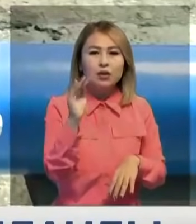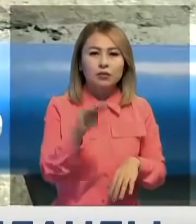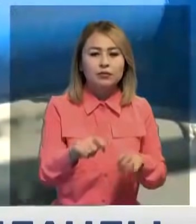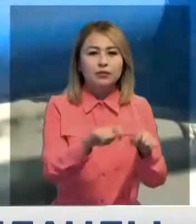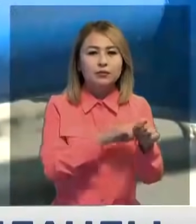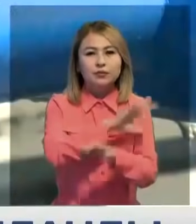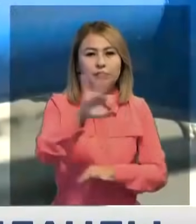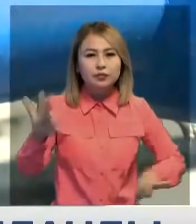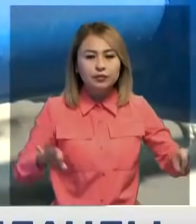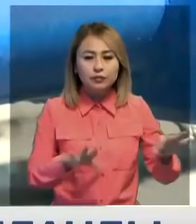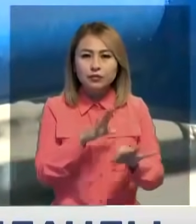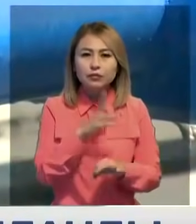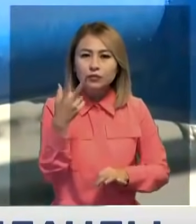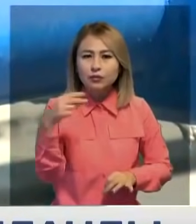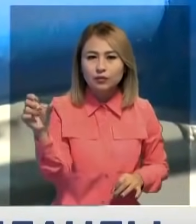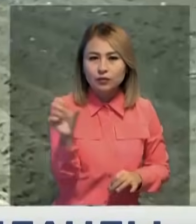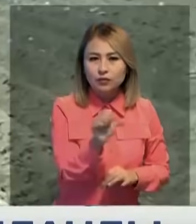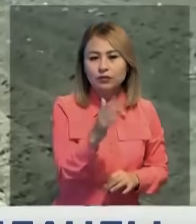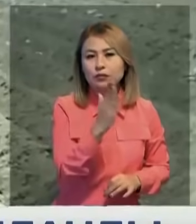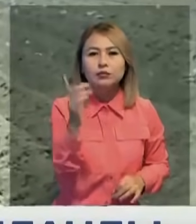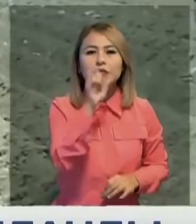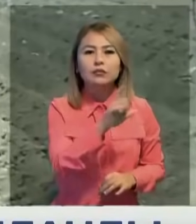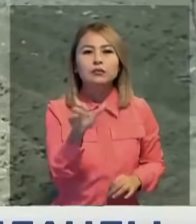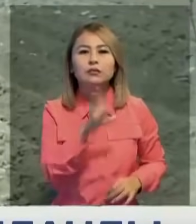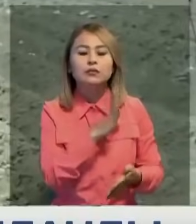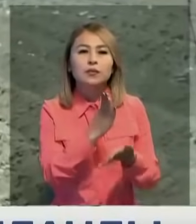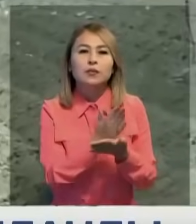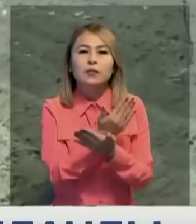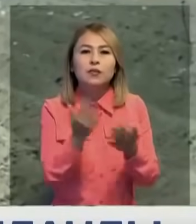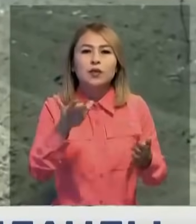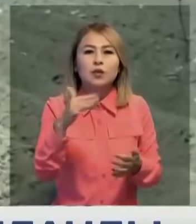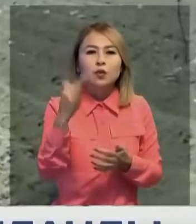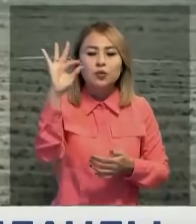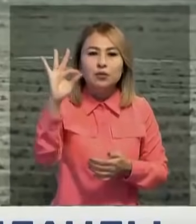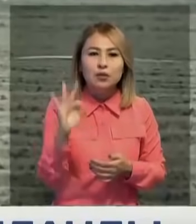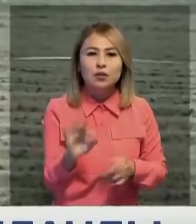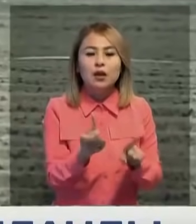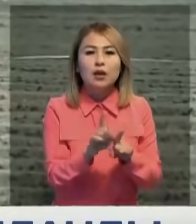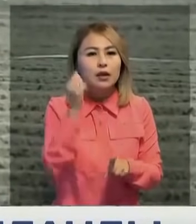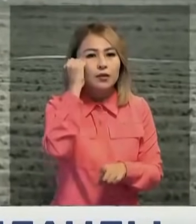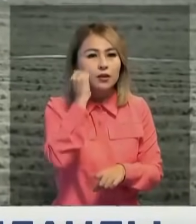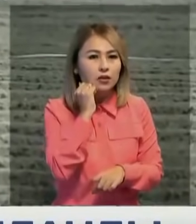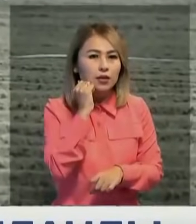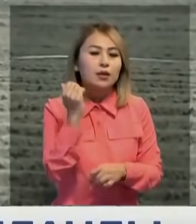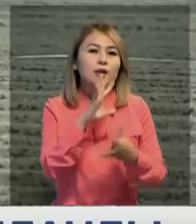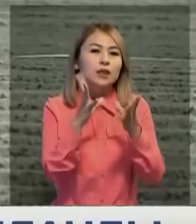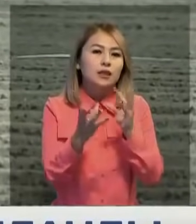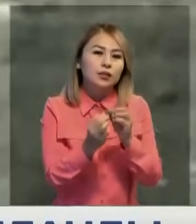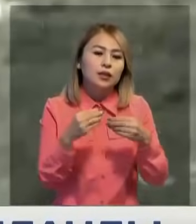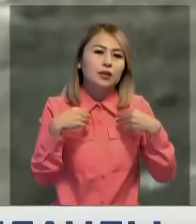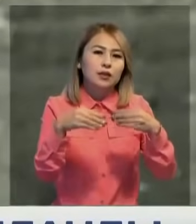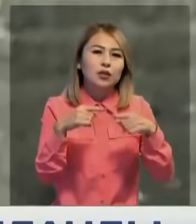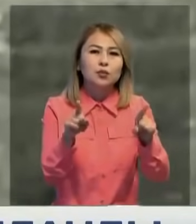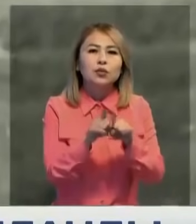ұзындығы 21 000 шақырымға созылған 3,5 мыңнан астам канал бар. Бірақ олардың 55% әбден ескірген.